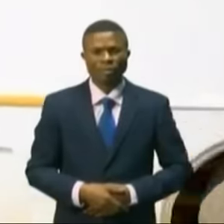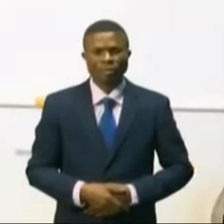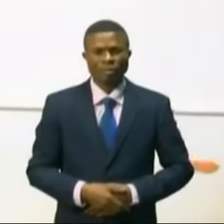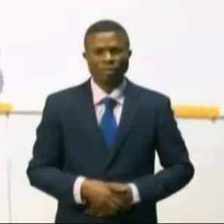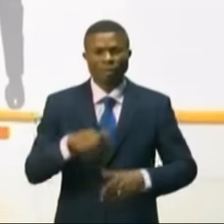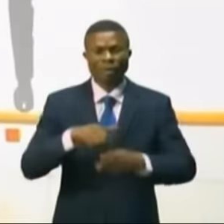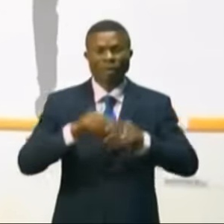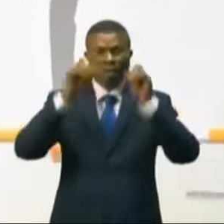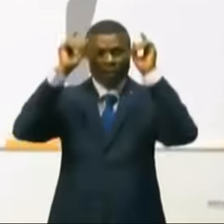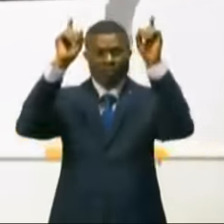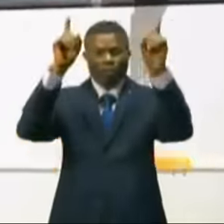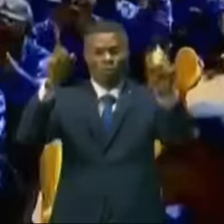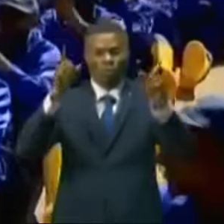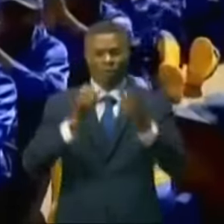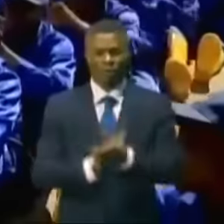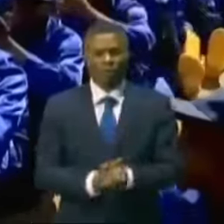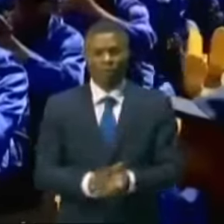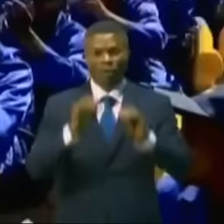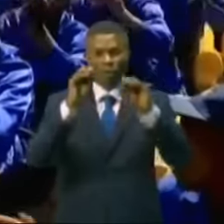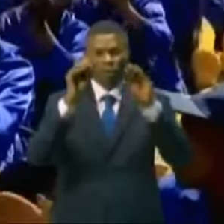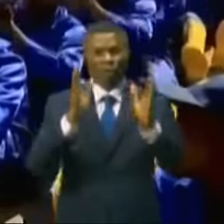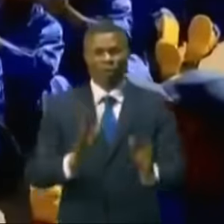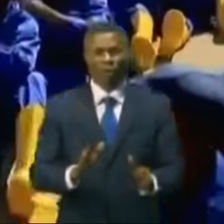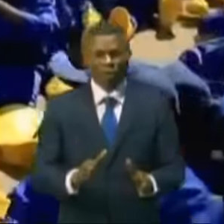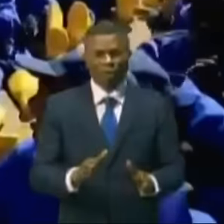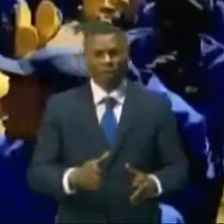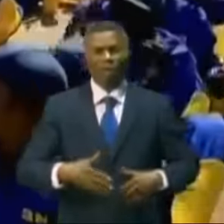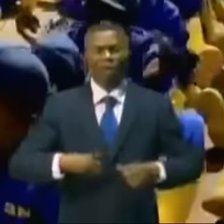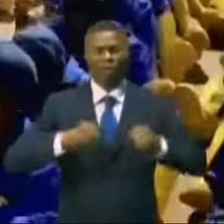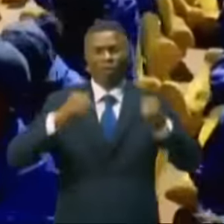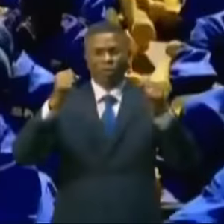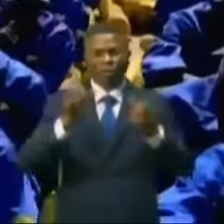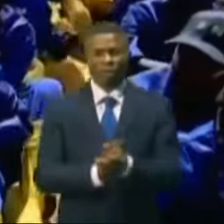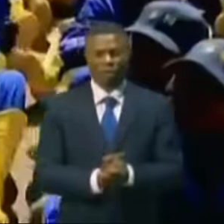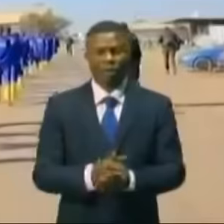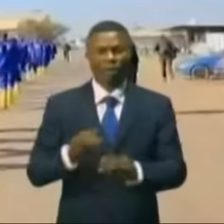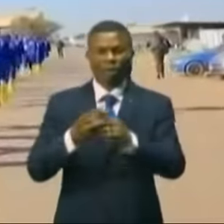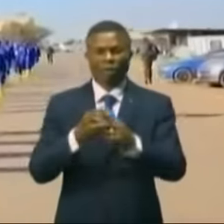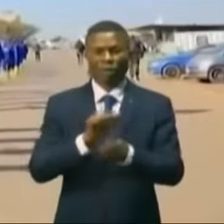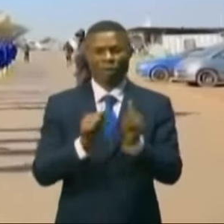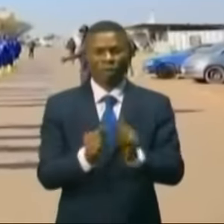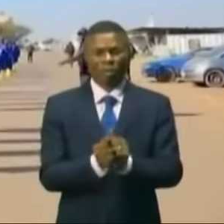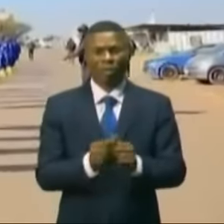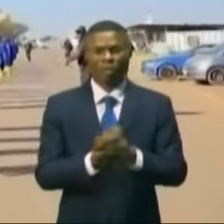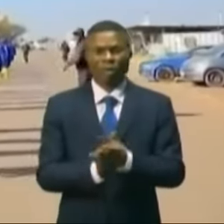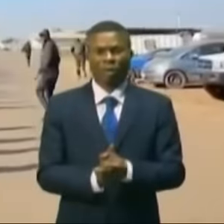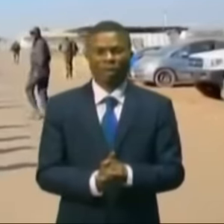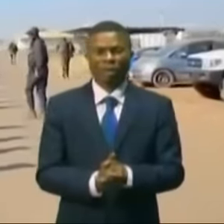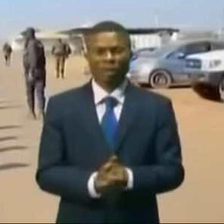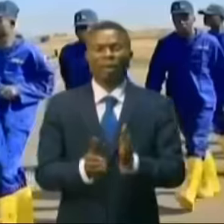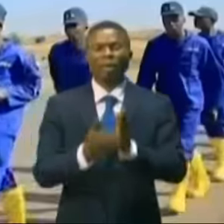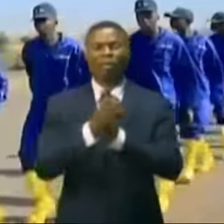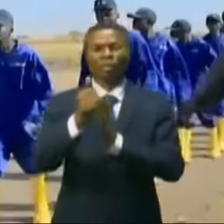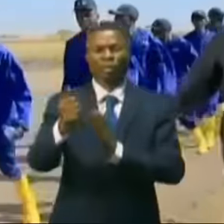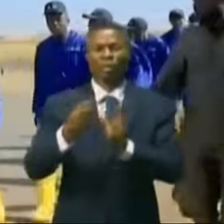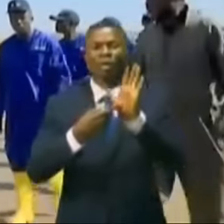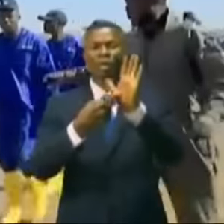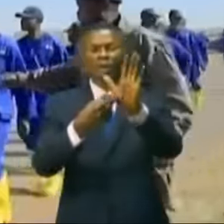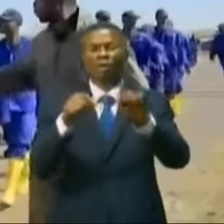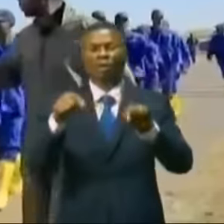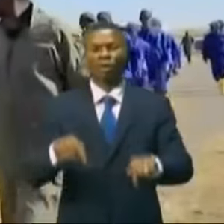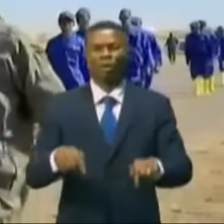Attractif, instructif, attrayant, des superlatifs au bas mot pour qualifier ce que représente